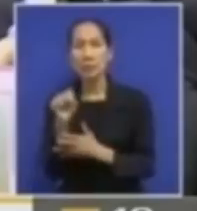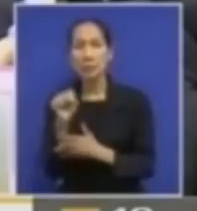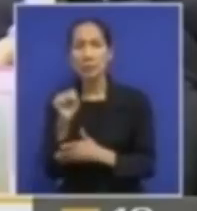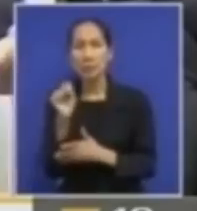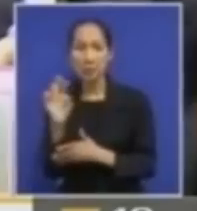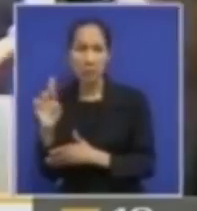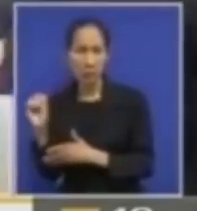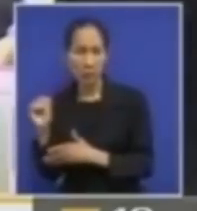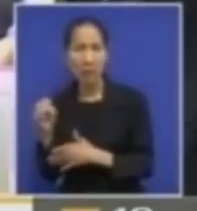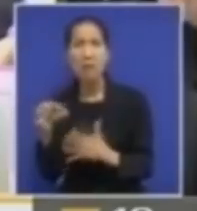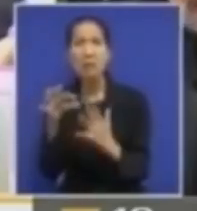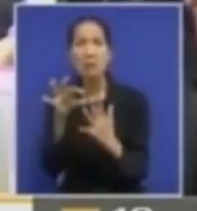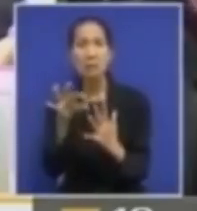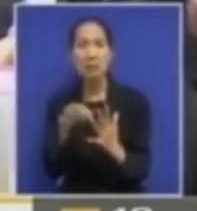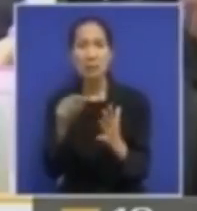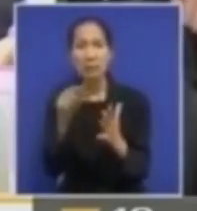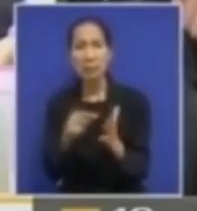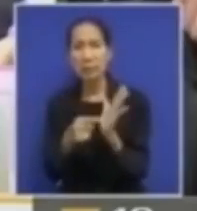านประธานครับสิ่งที่จะเกิดขึ้น